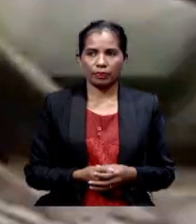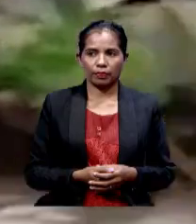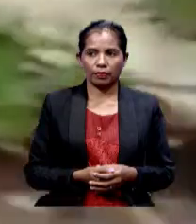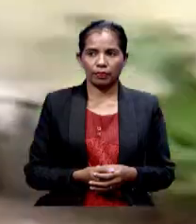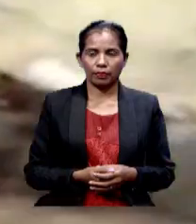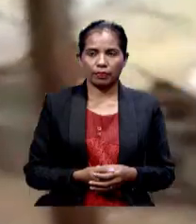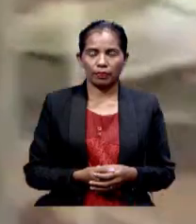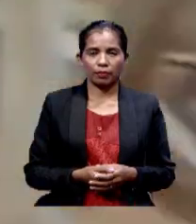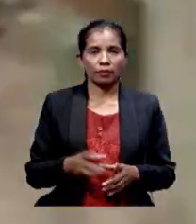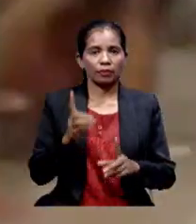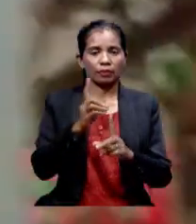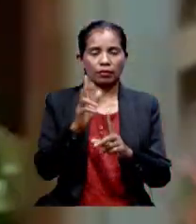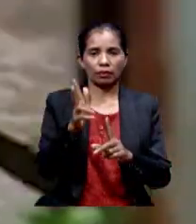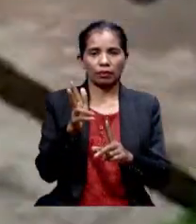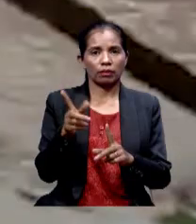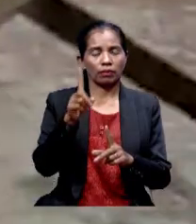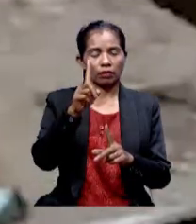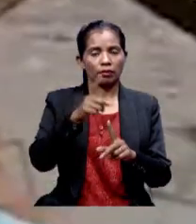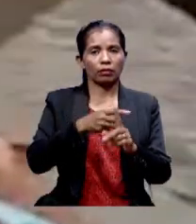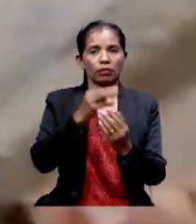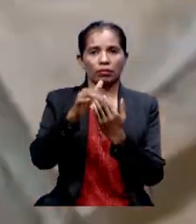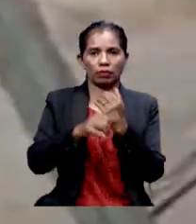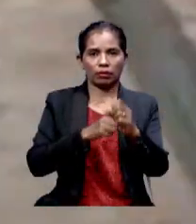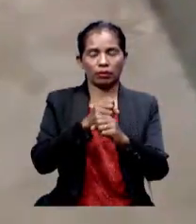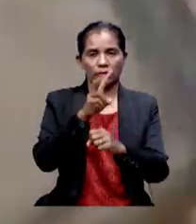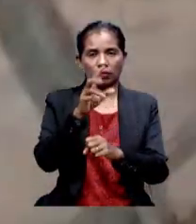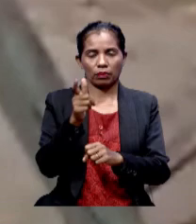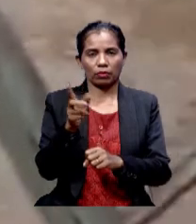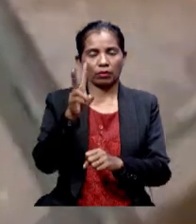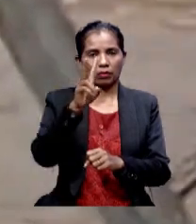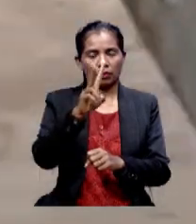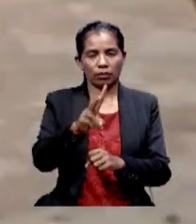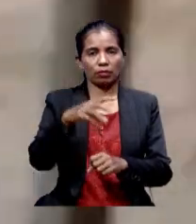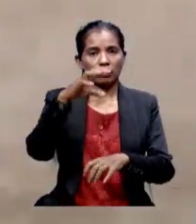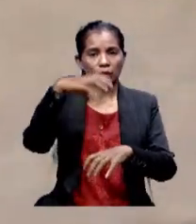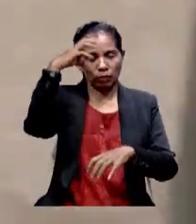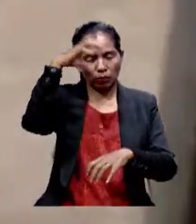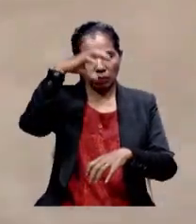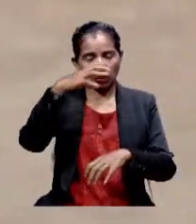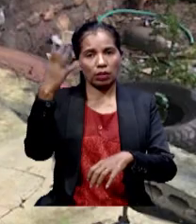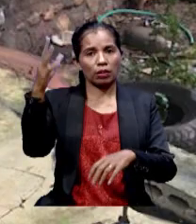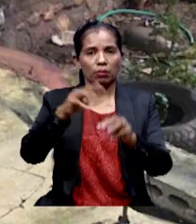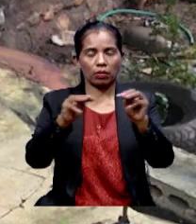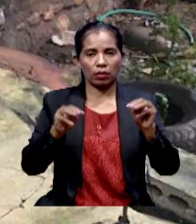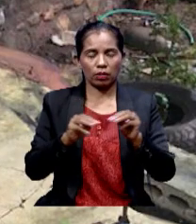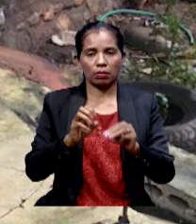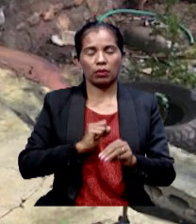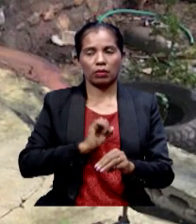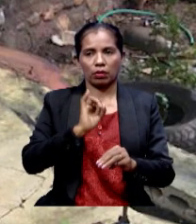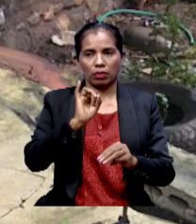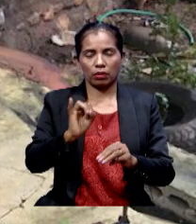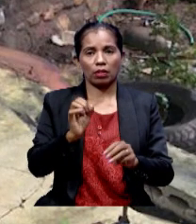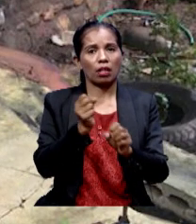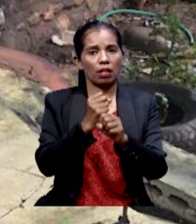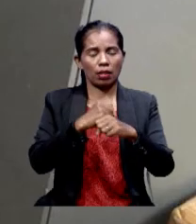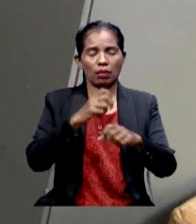Ia laron tol nuresing ida fulan zonyo tini ring rua ruan lur sing rua inundasaun akontese iha munisipiu Kovalima. Inundasaun ne estra komendari ni